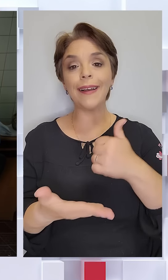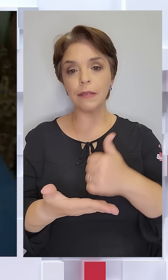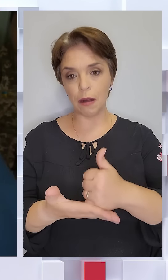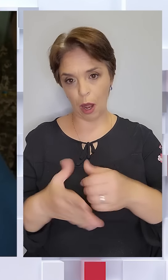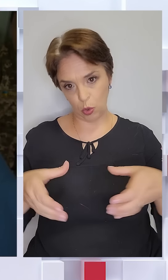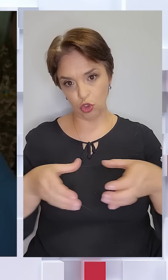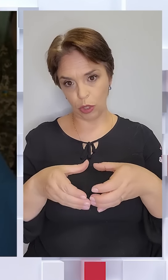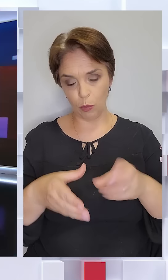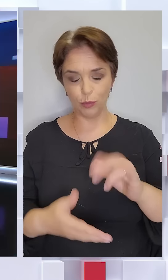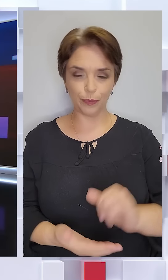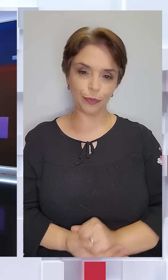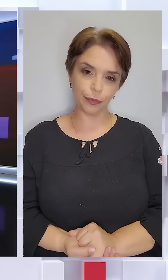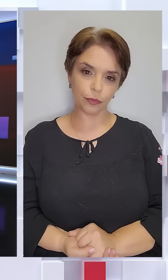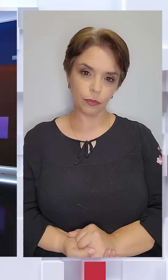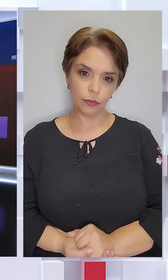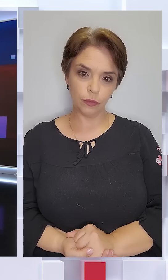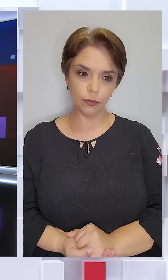Генерального штабу.